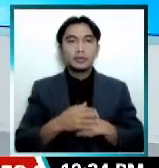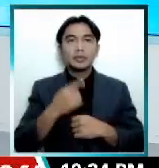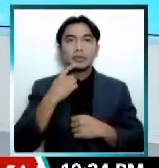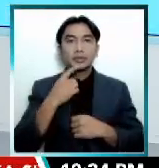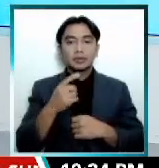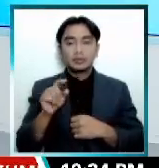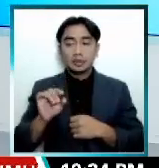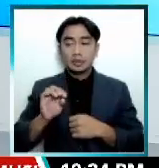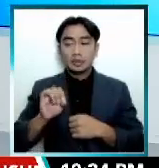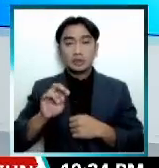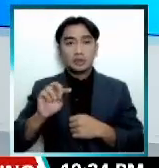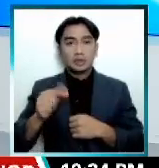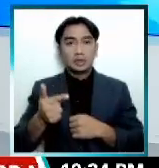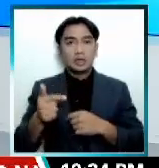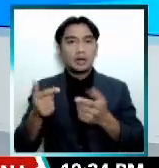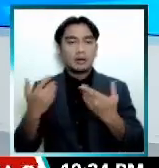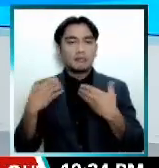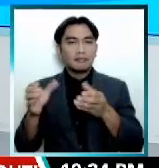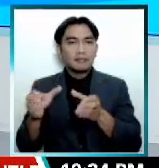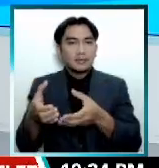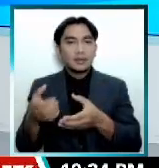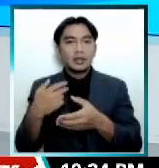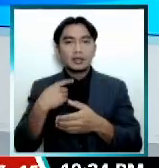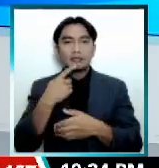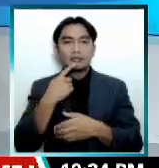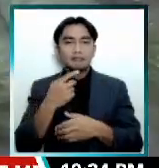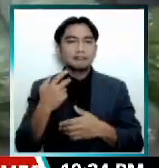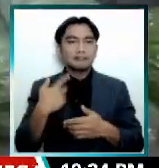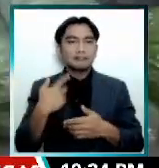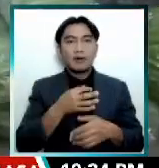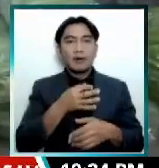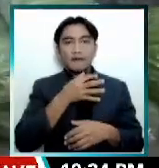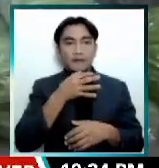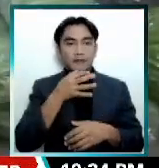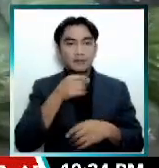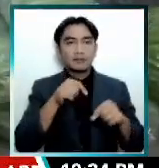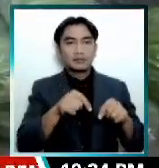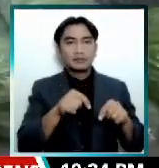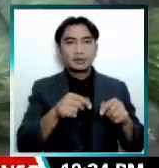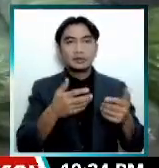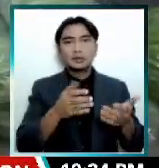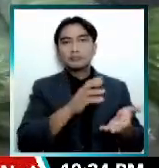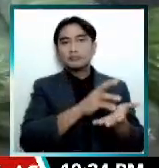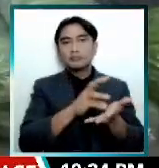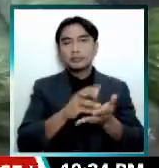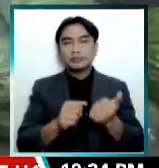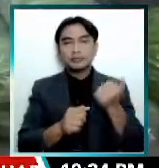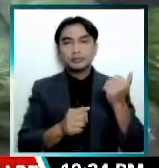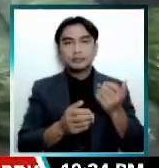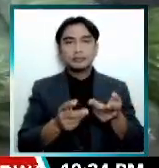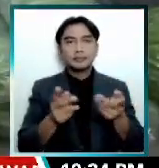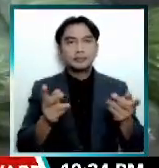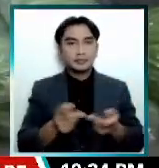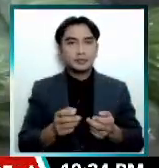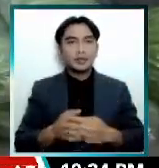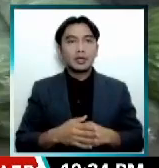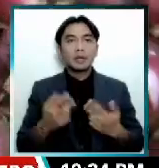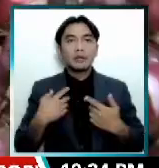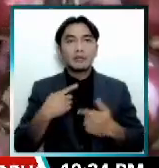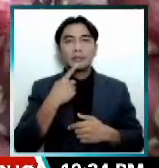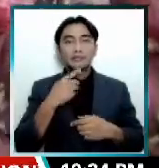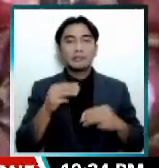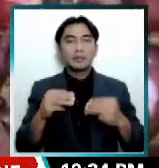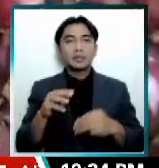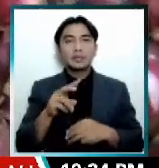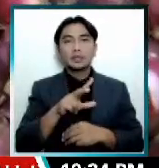bumababa na ang farm gate price ng sibuyas sa ilang lugar. Sa bagsakan ng gulay sa Balintawak Market, 320 pesos na lang ang